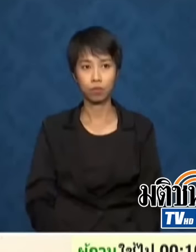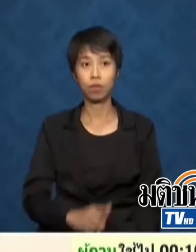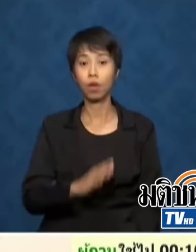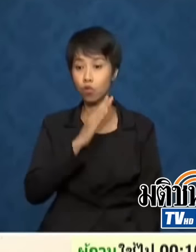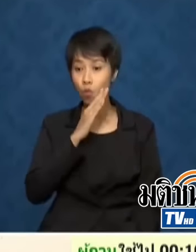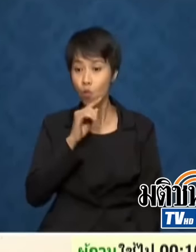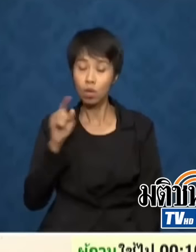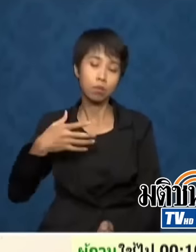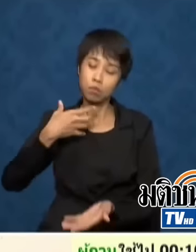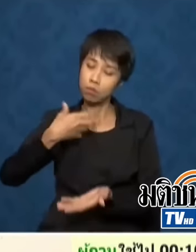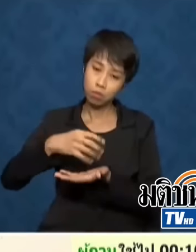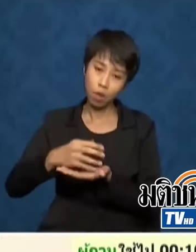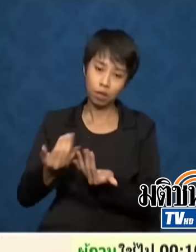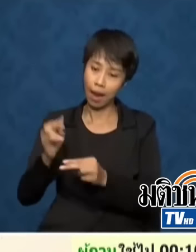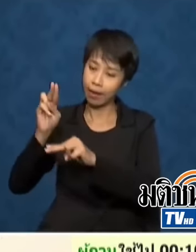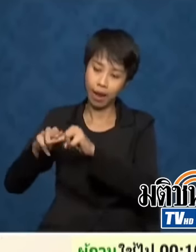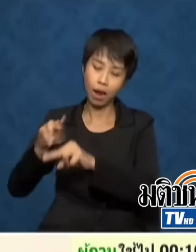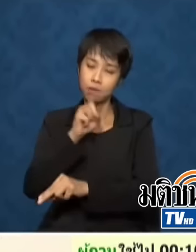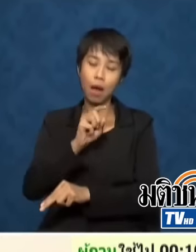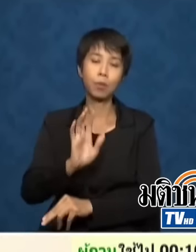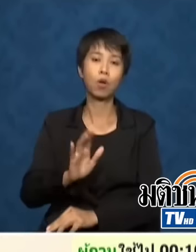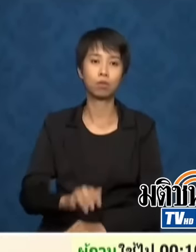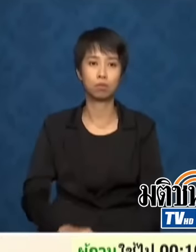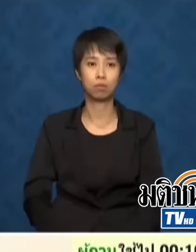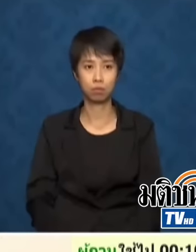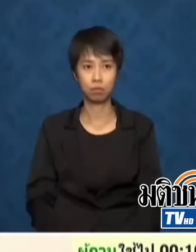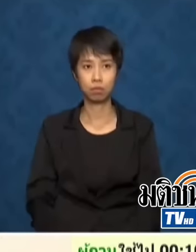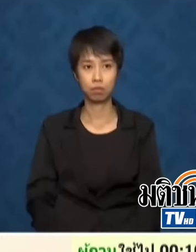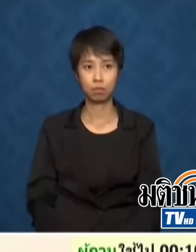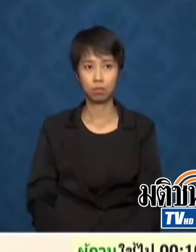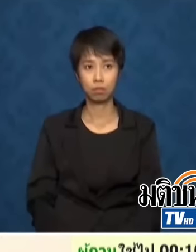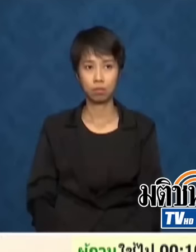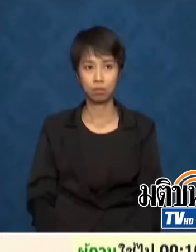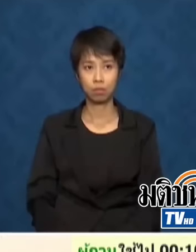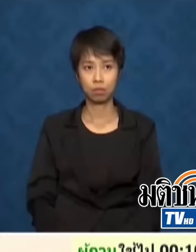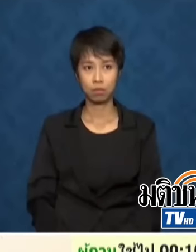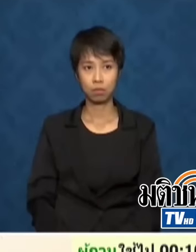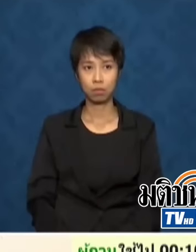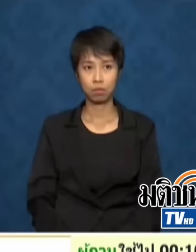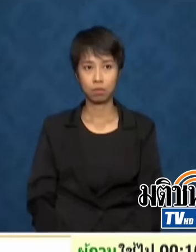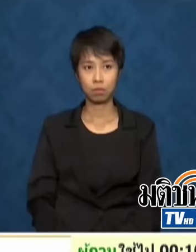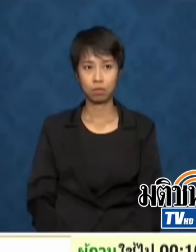ต่อไม่หยุดผมจะให้คุณนั่งลงนะครับไม่งั้นคุณต้องเชิญออกไป